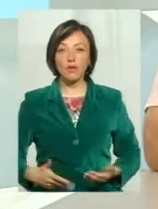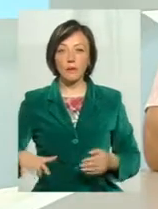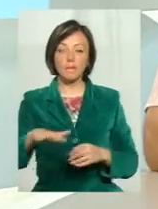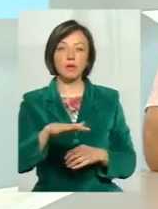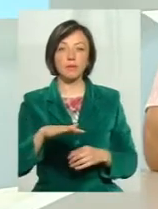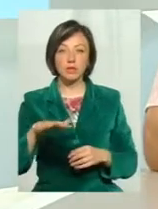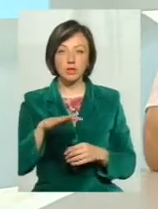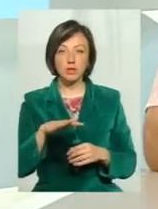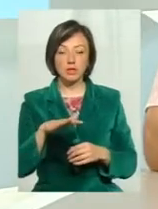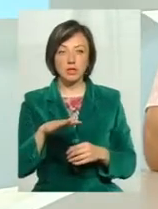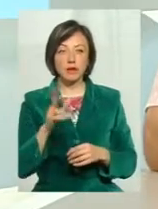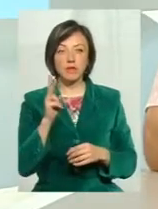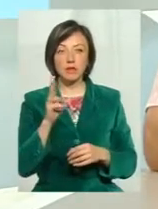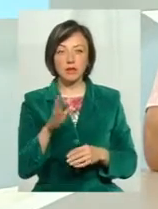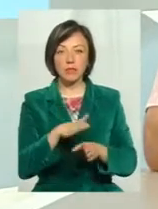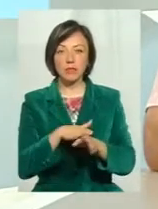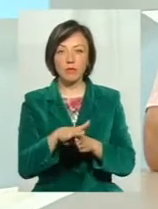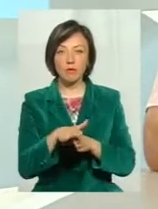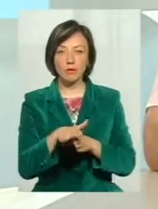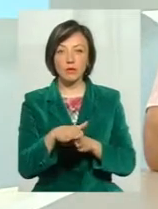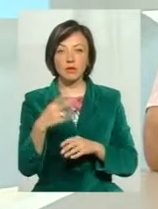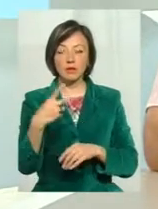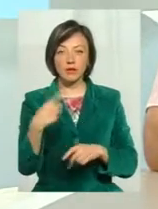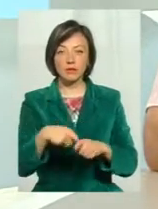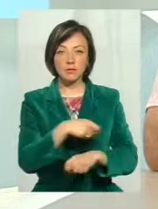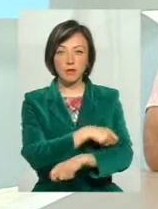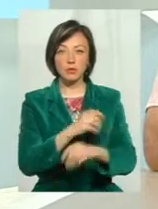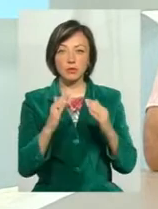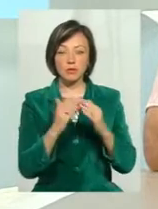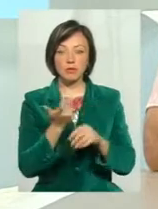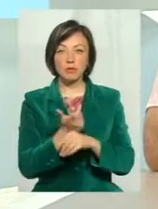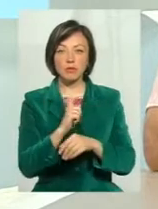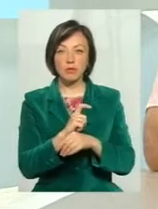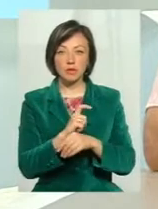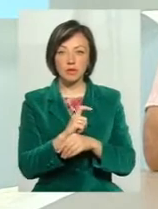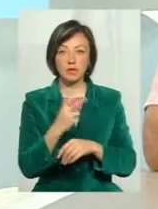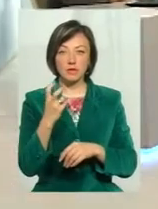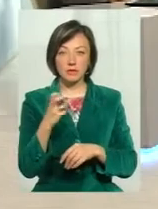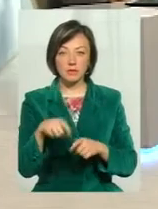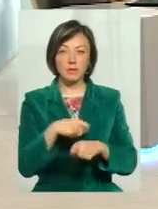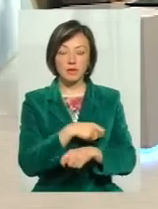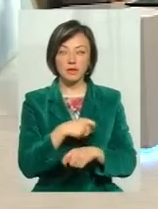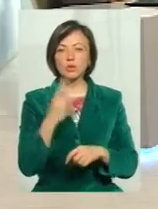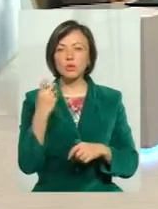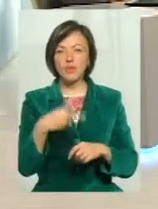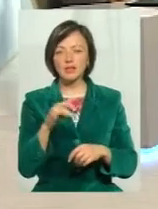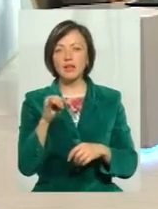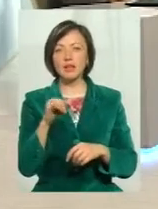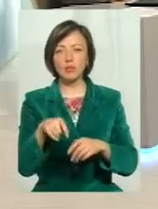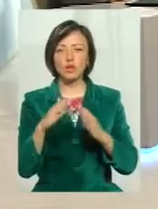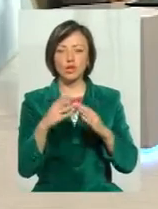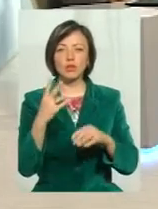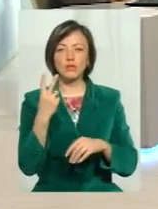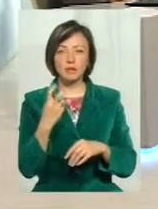приміщень, квартира понад 120 квадратних метрів і будинок понад 200 квадратних метрів, це не є